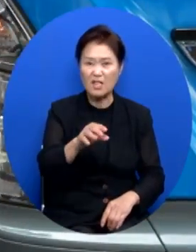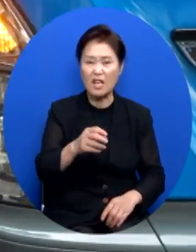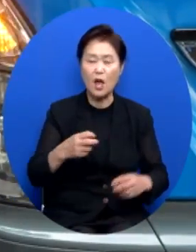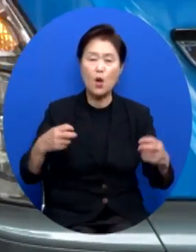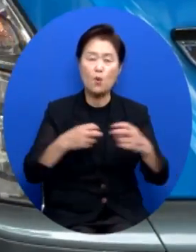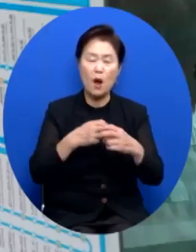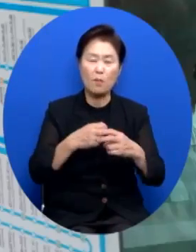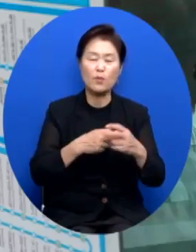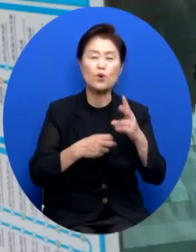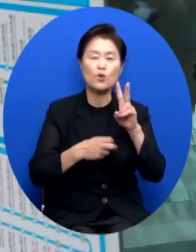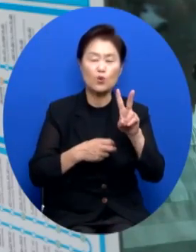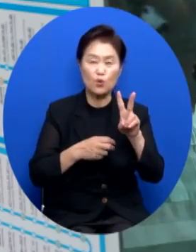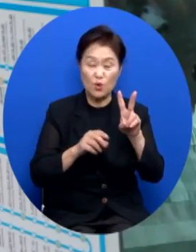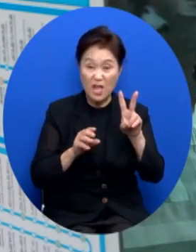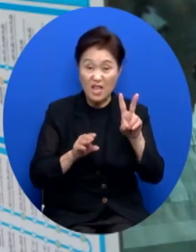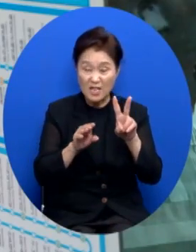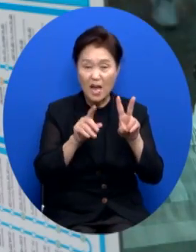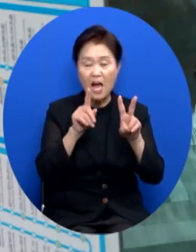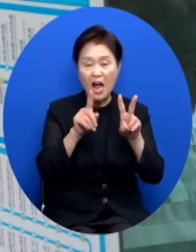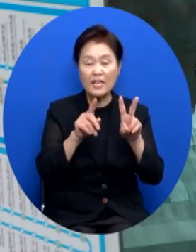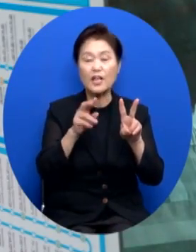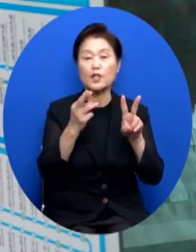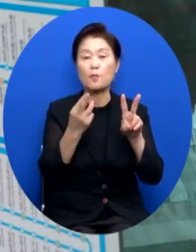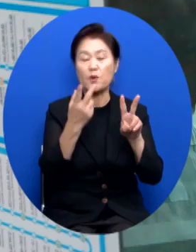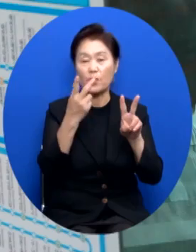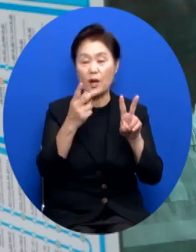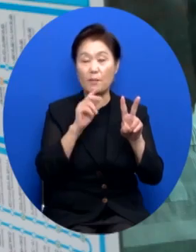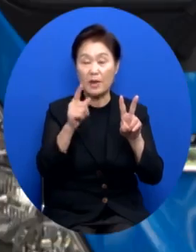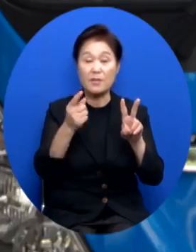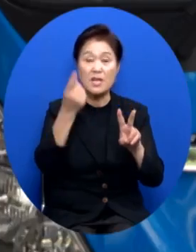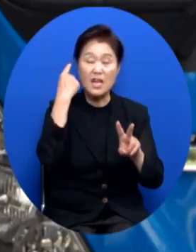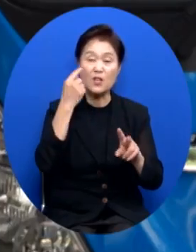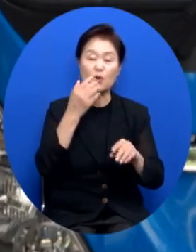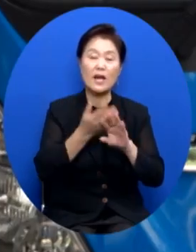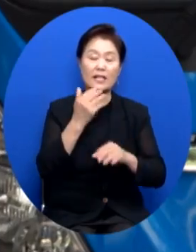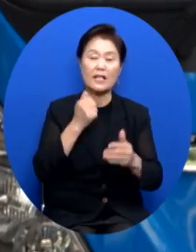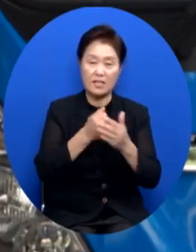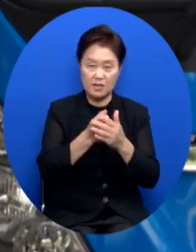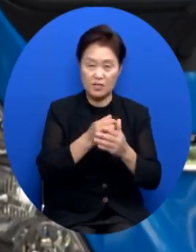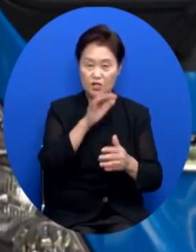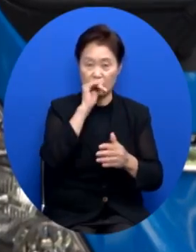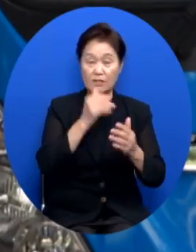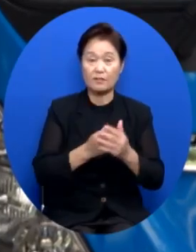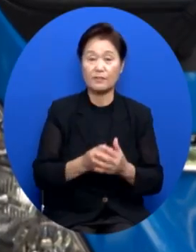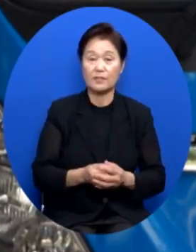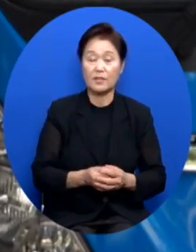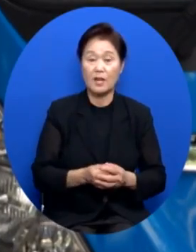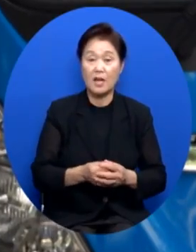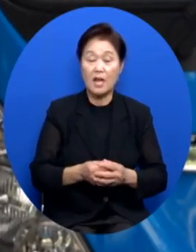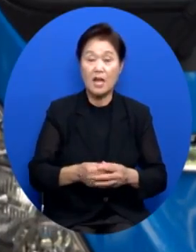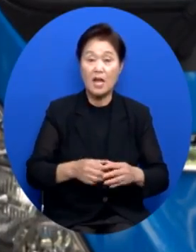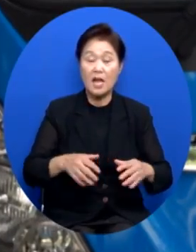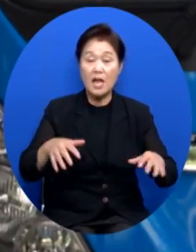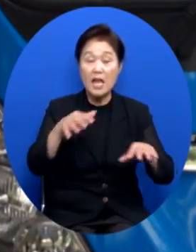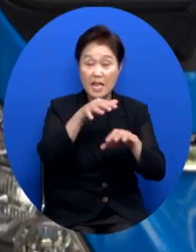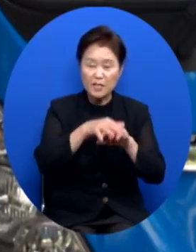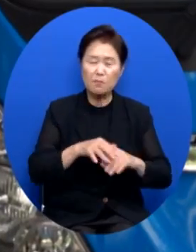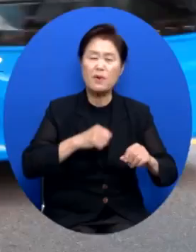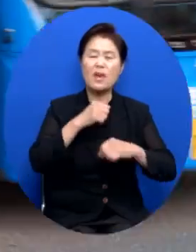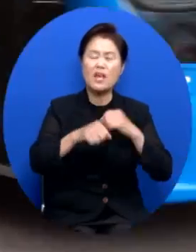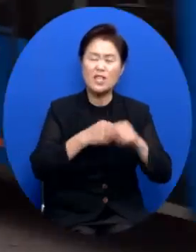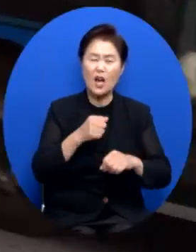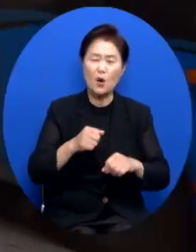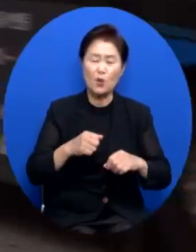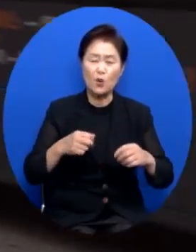2개 차로 가운데 한 개 차로는 비우라며 예년과 다른 결정을 내린 겁니다. 집회 자유와 시민 통행권